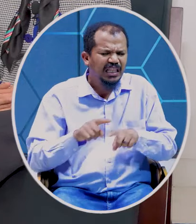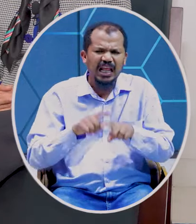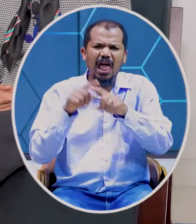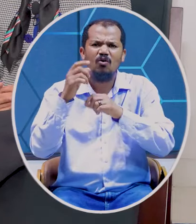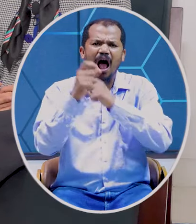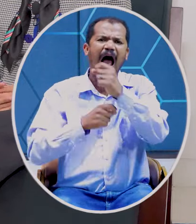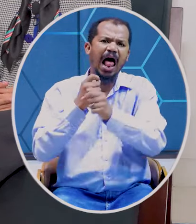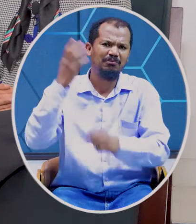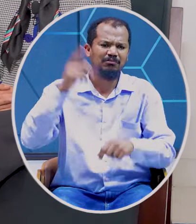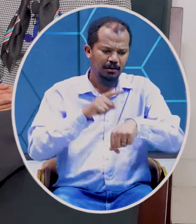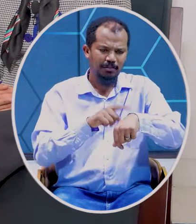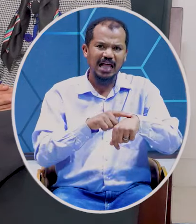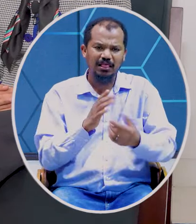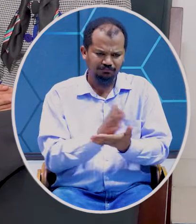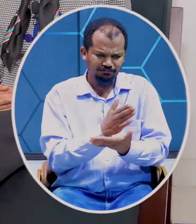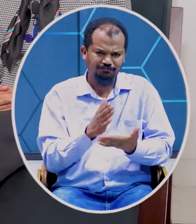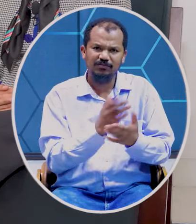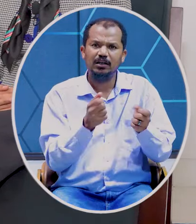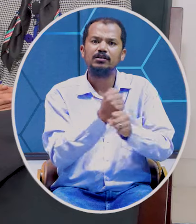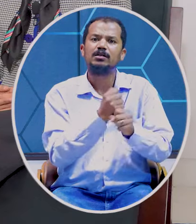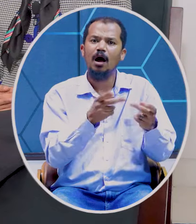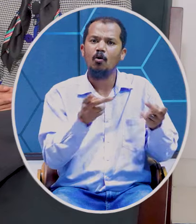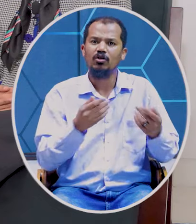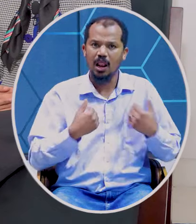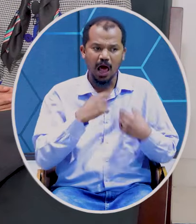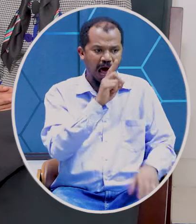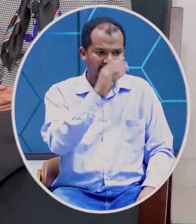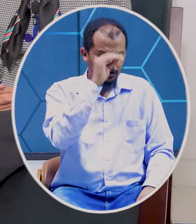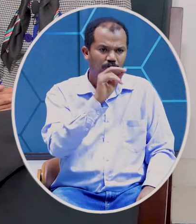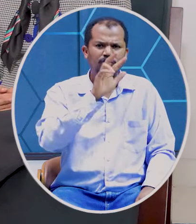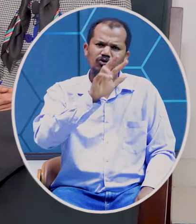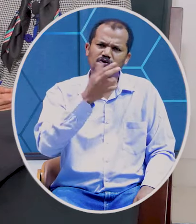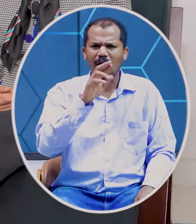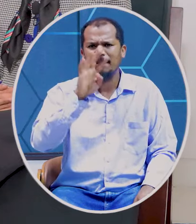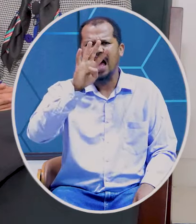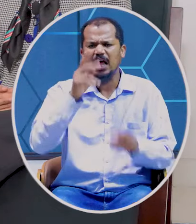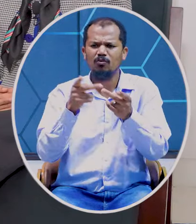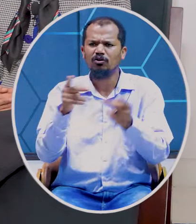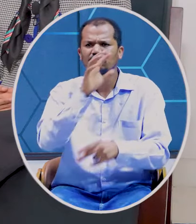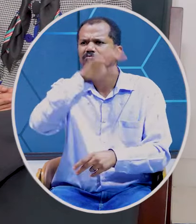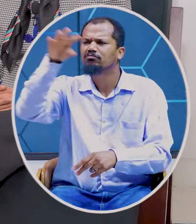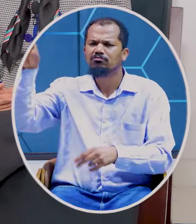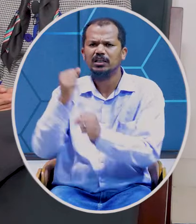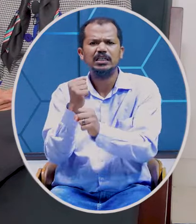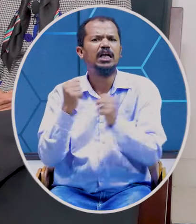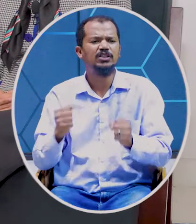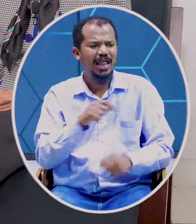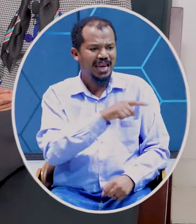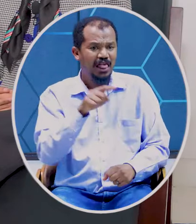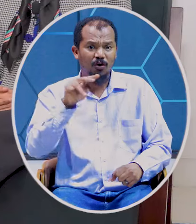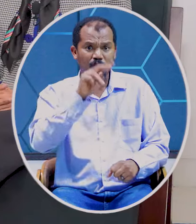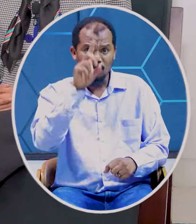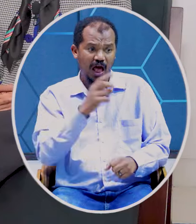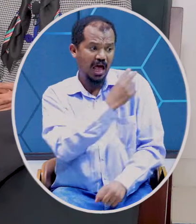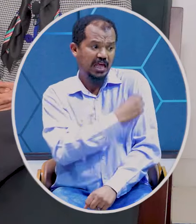የተለያዩ የዓለማችን ክፍሎች በሰዓት የተከፋፈለ የስራ ቦታ ይኖራቸዋል። አንድ ሰው 3-4 ቦታ ሊሰራ ይችላል እና በእናንተ